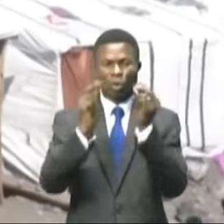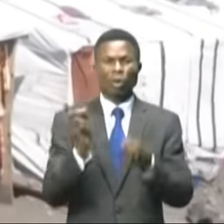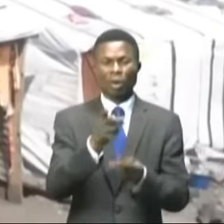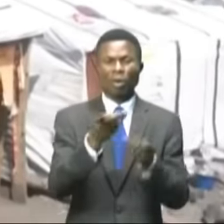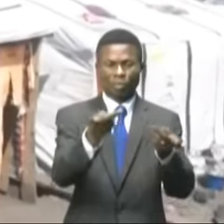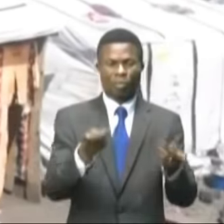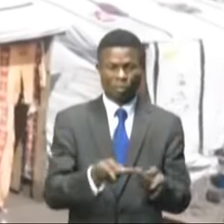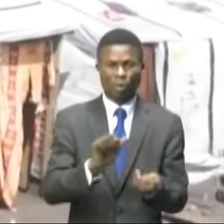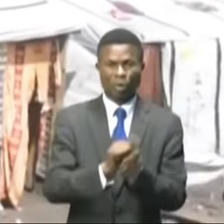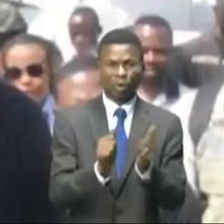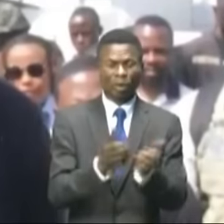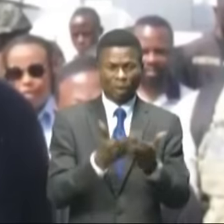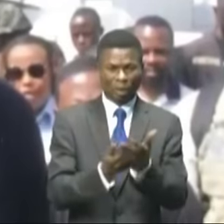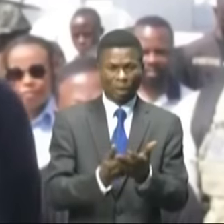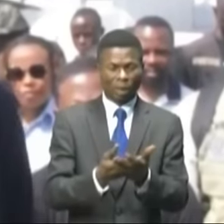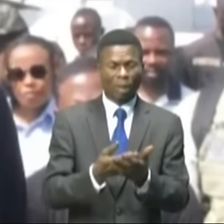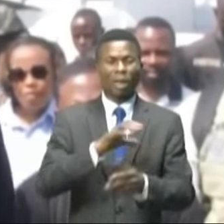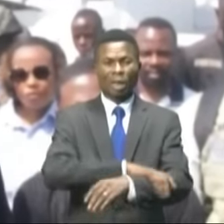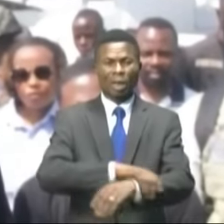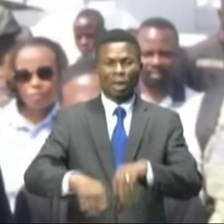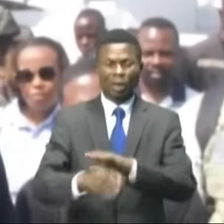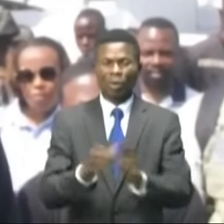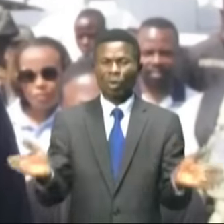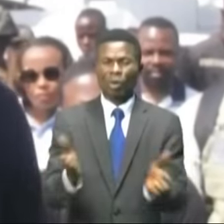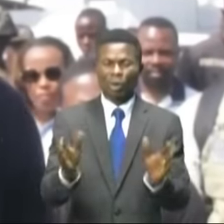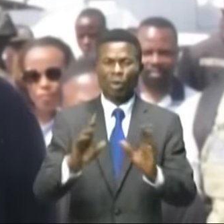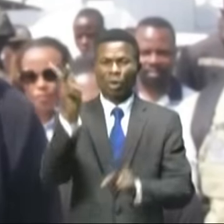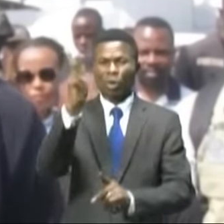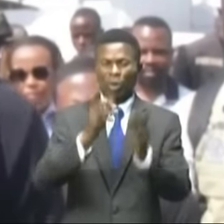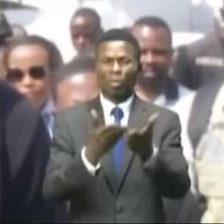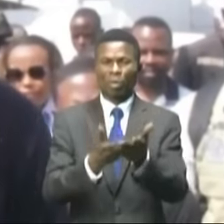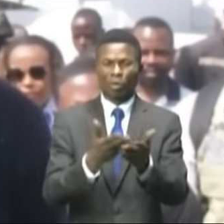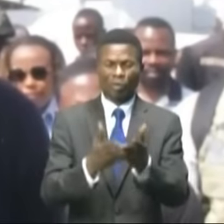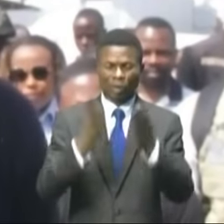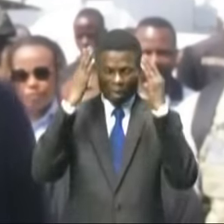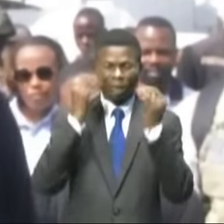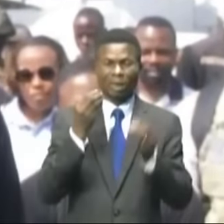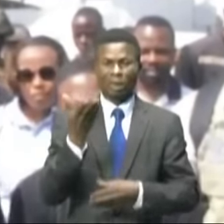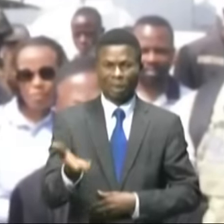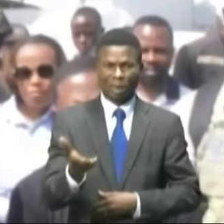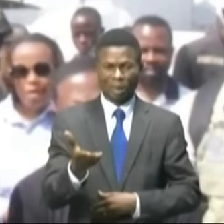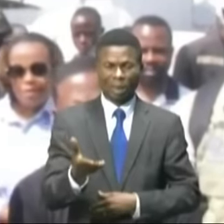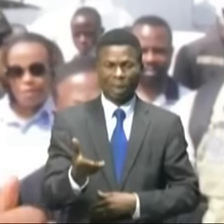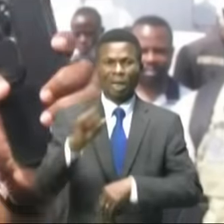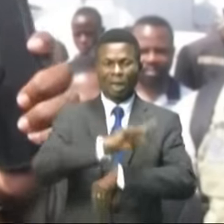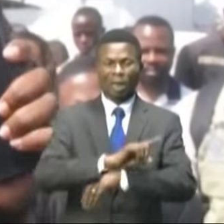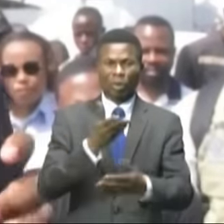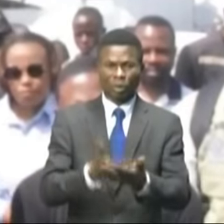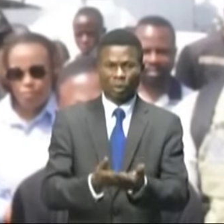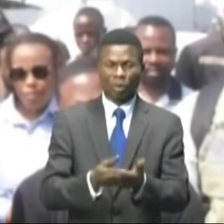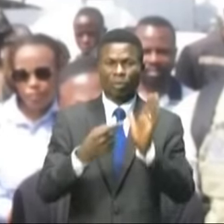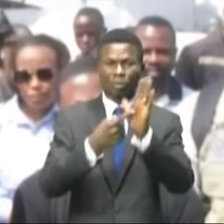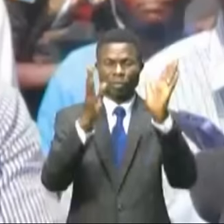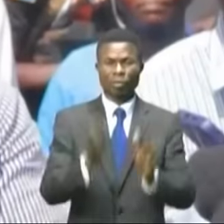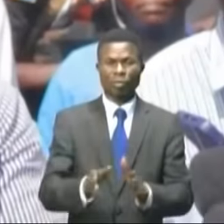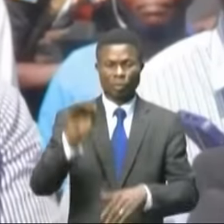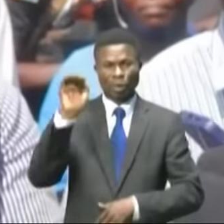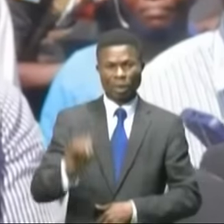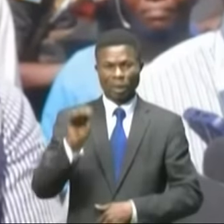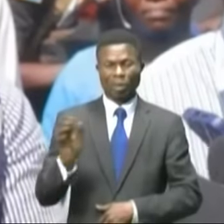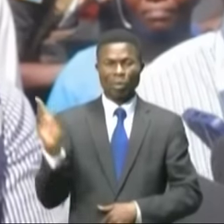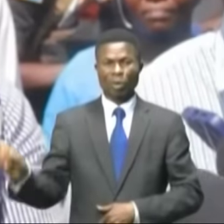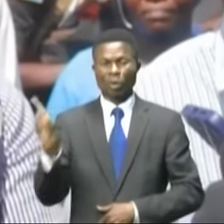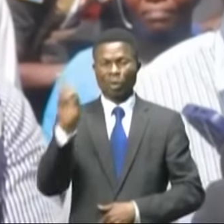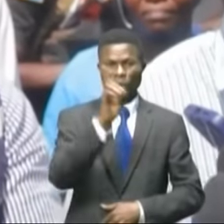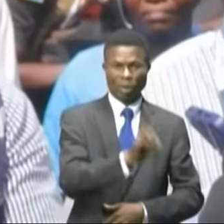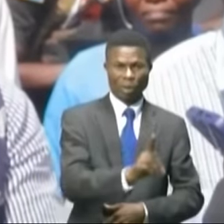lieu du drame pour compatir et réconforter cette population en détresse. À cette occasion, le représentant de Pygmée déplacé a